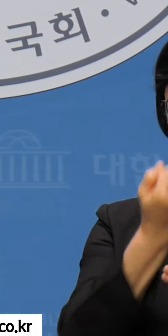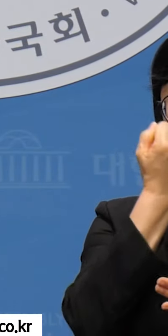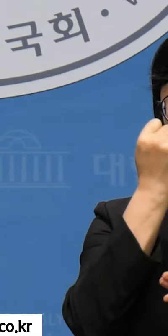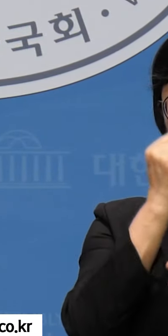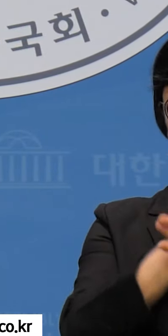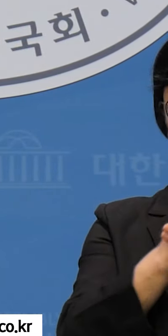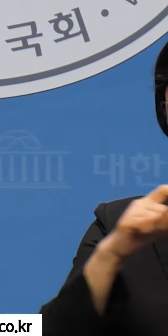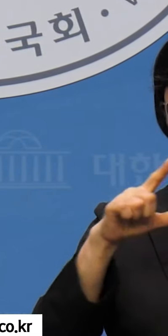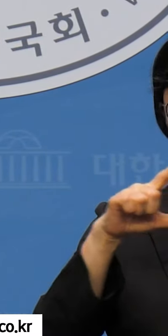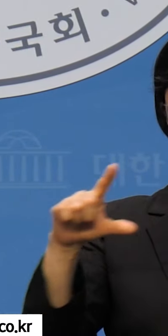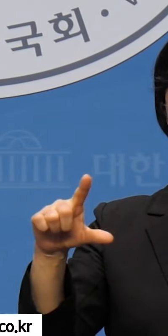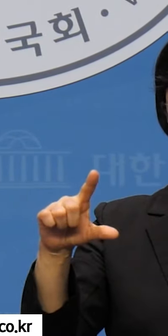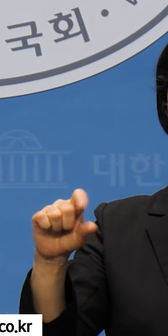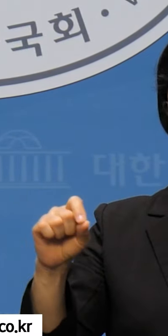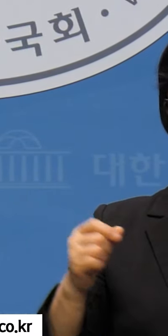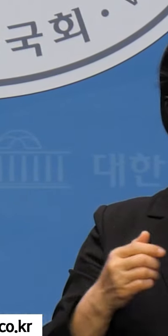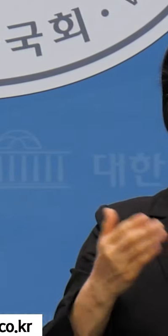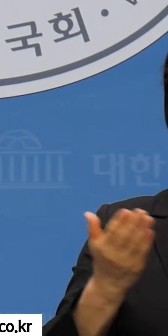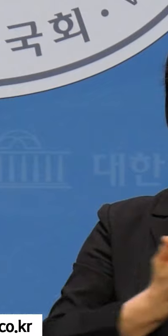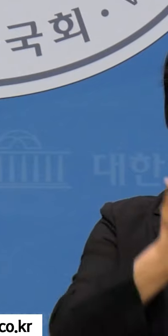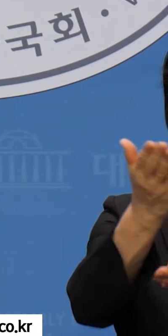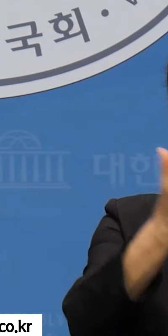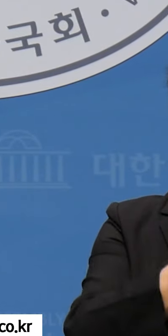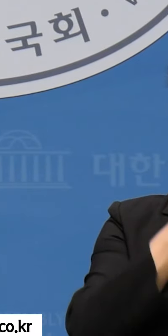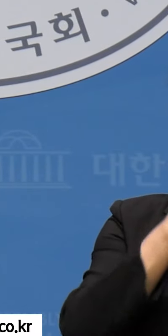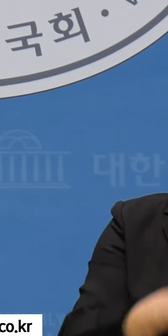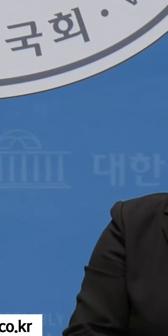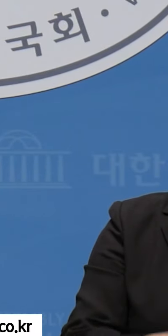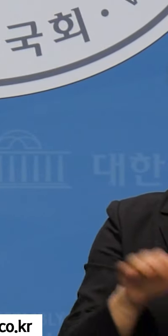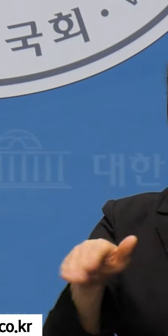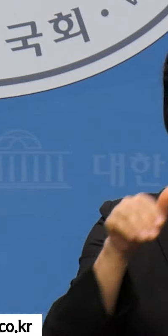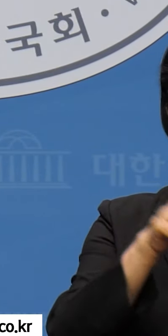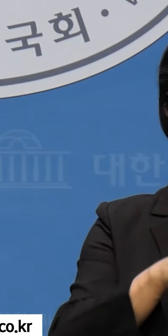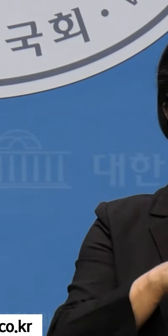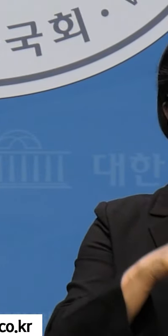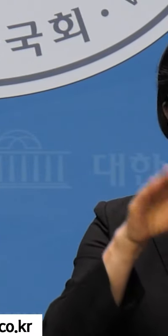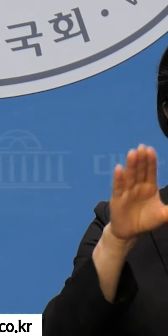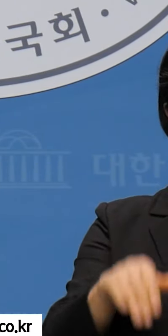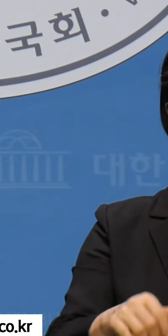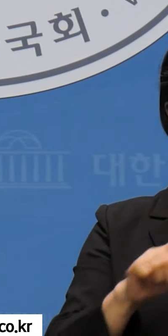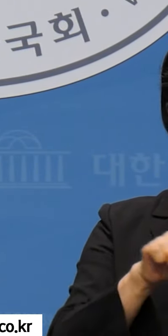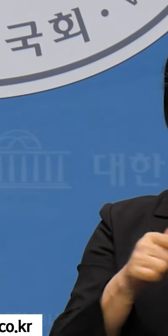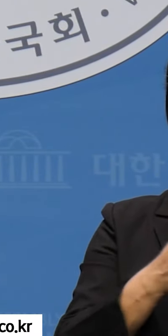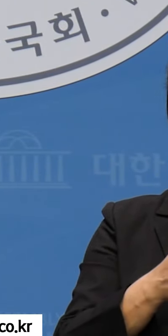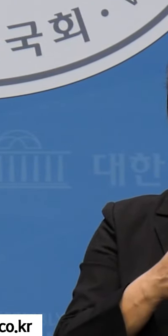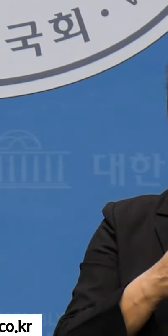인쇄된 투표용지를 교부하고 있다. 본 선거에서는 하고 있는